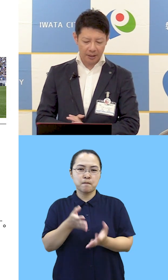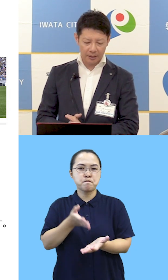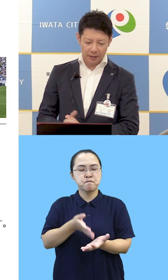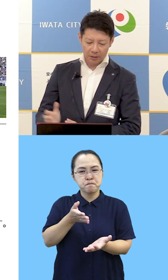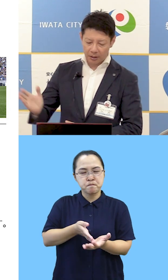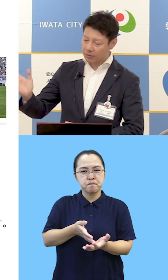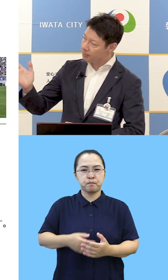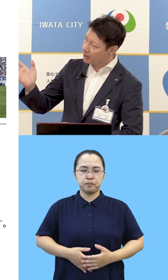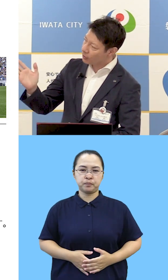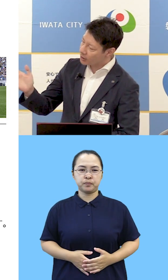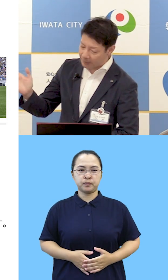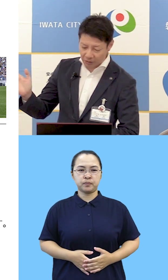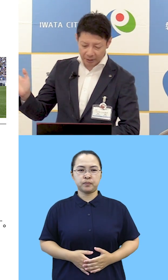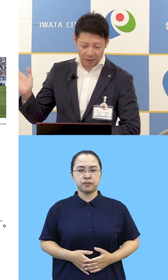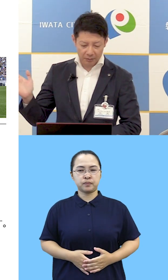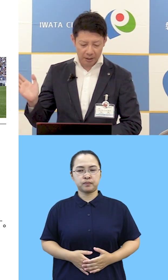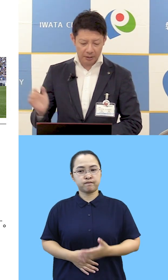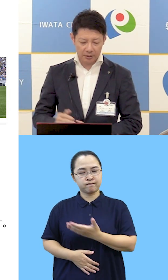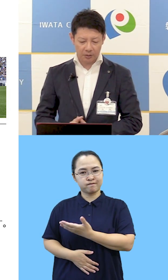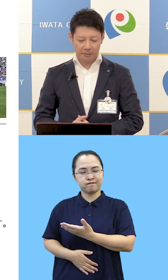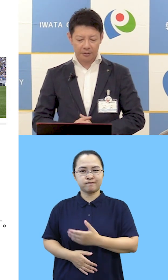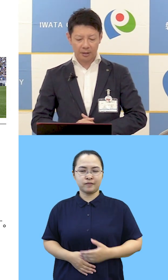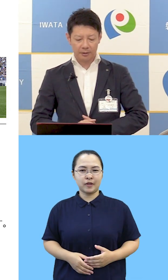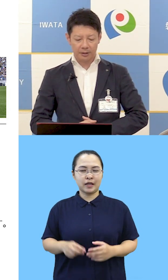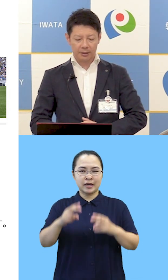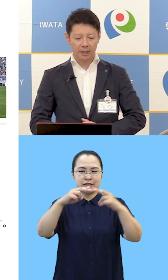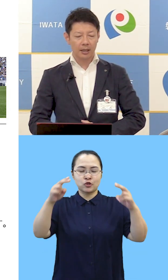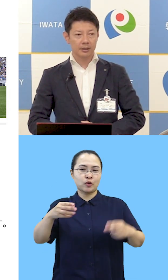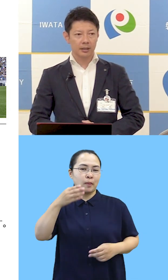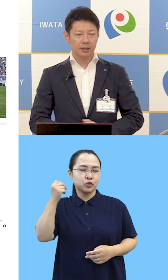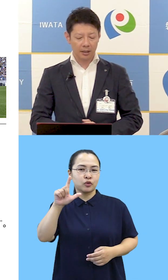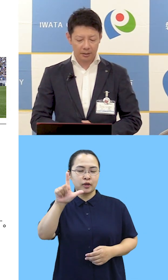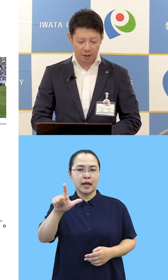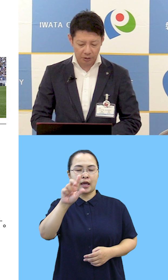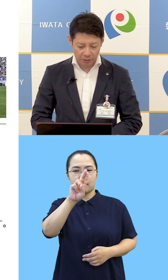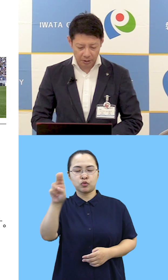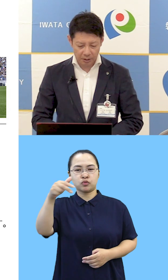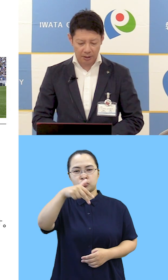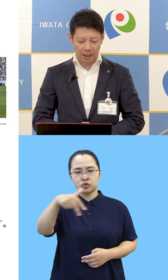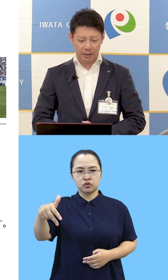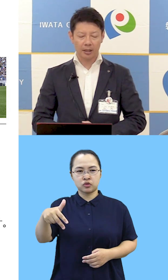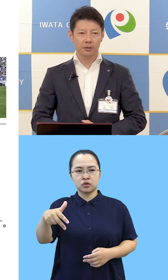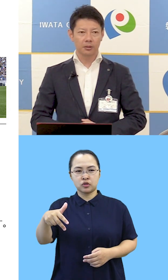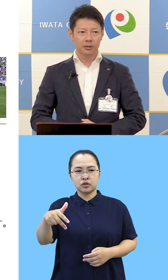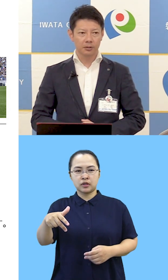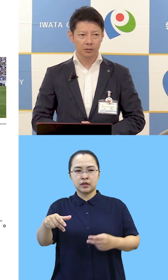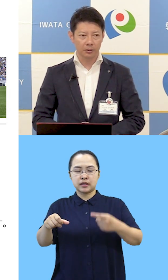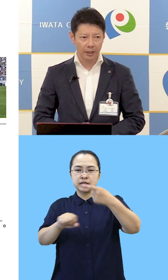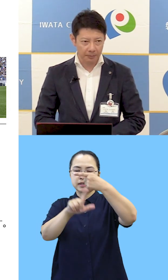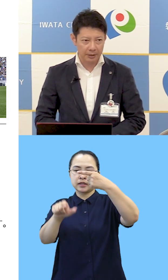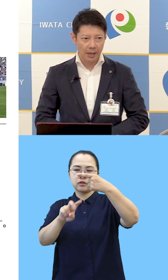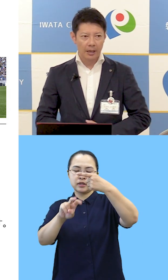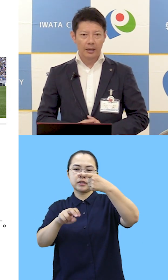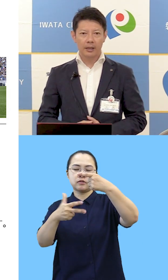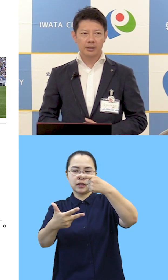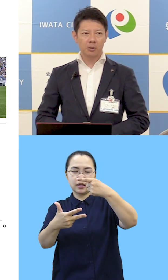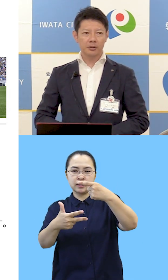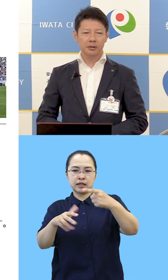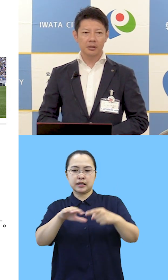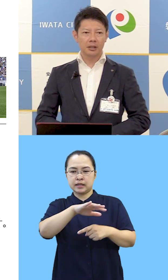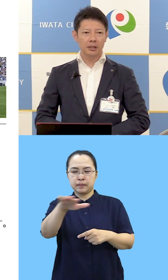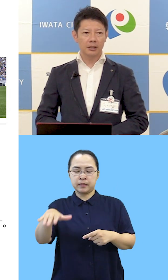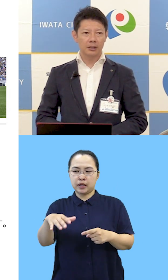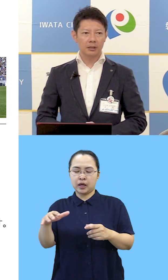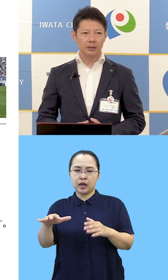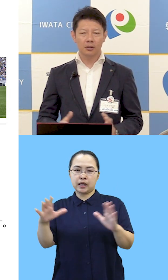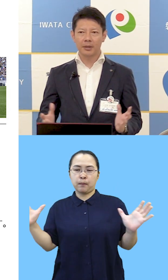てますが、2としてまとめたのは静岡ブルーレヴズ一斉観戦1月27日に開催ということであります。スポー